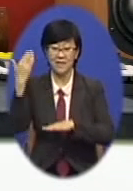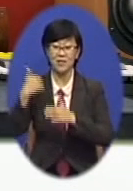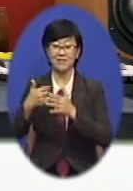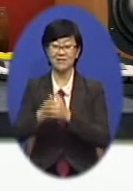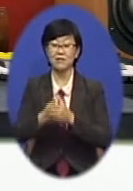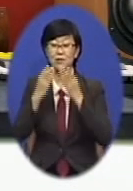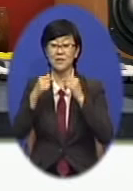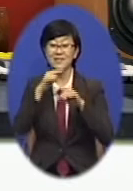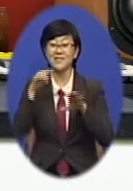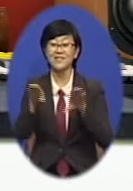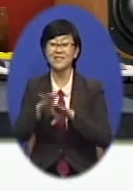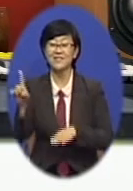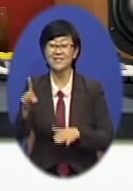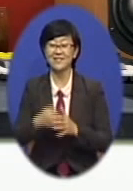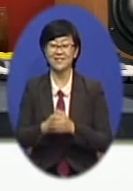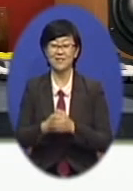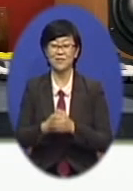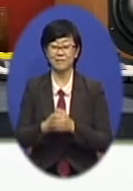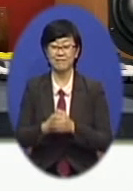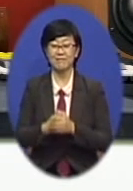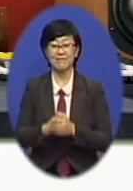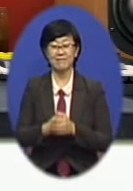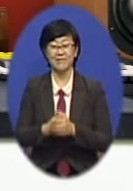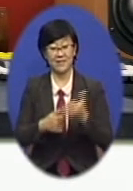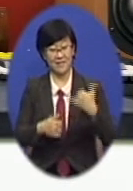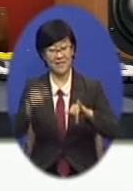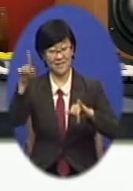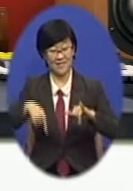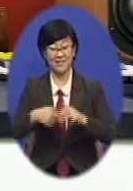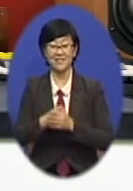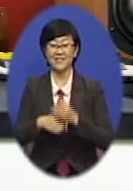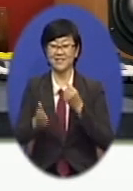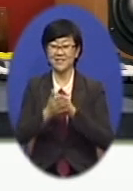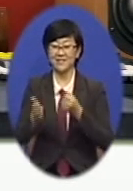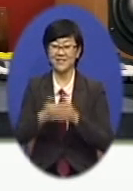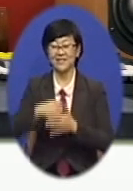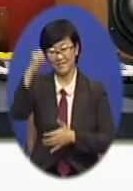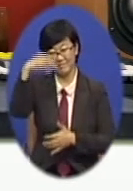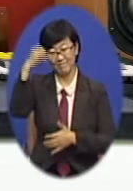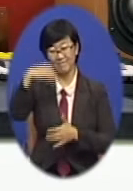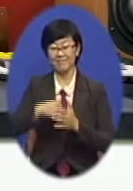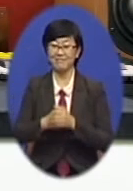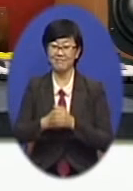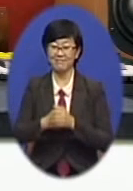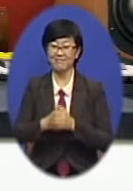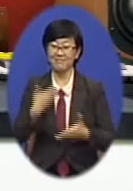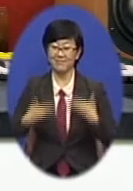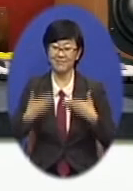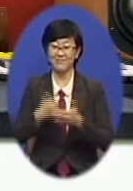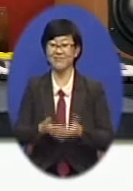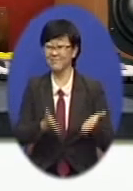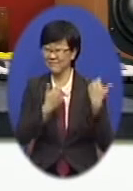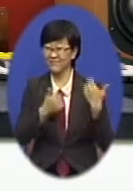아 주말은 그냥 네. 그냥 아이들이 오고 그래서 그냥 네. 그냥 그러니까 이제 정신 없이 하루